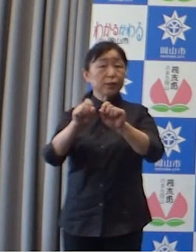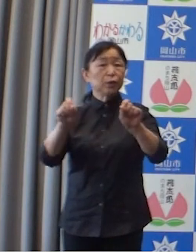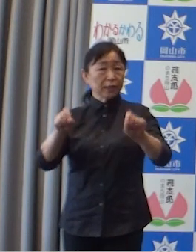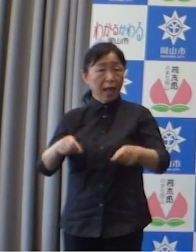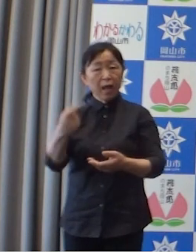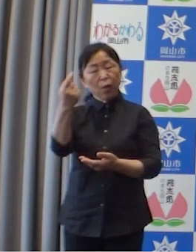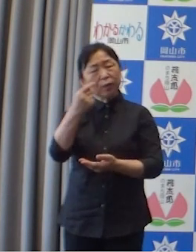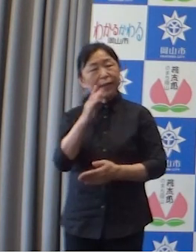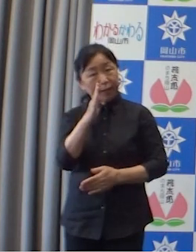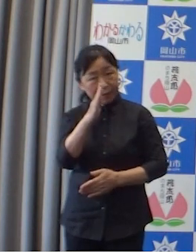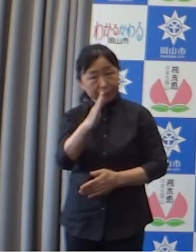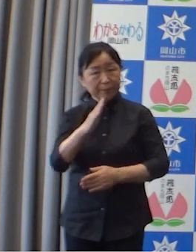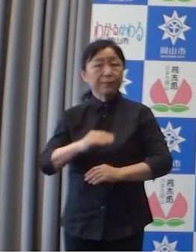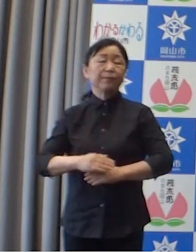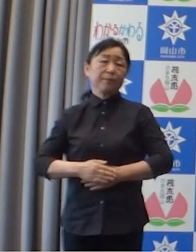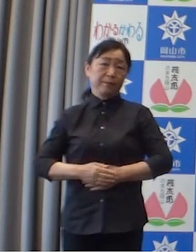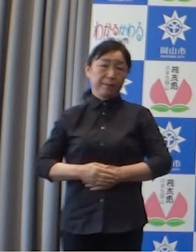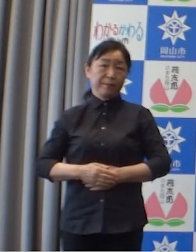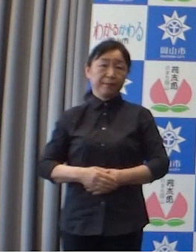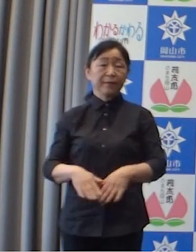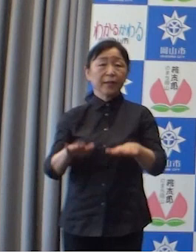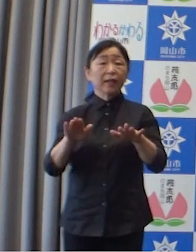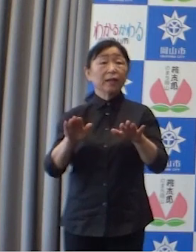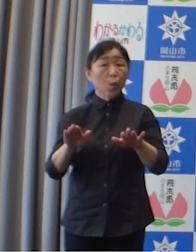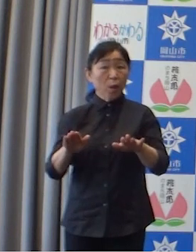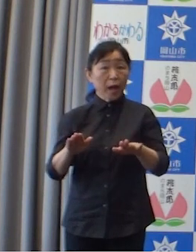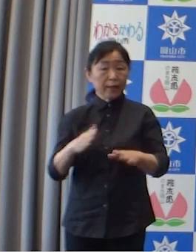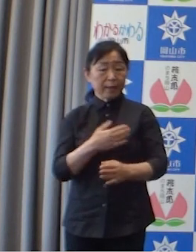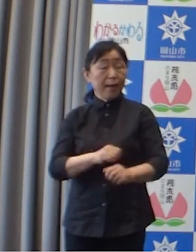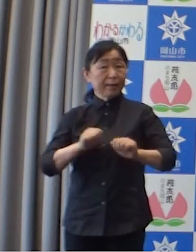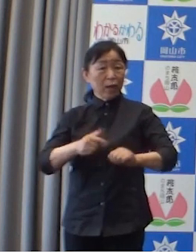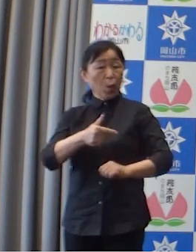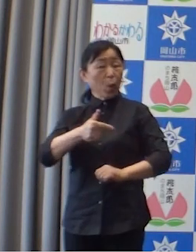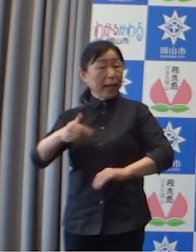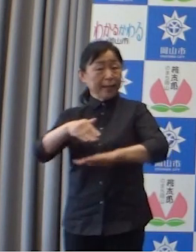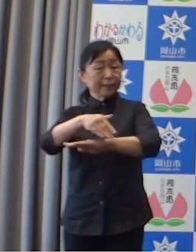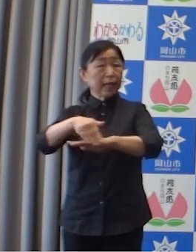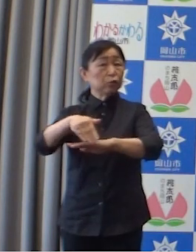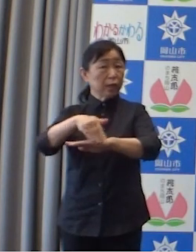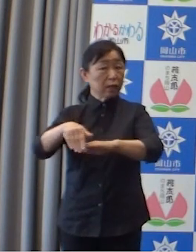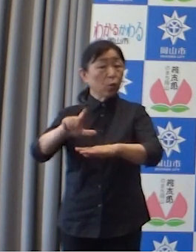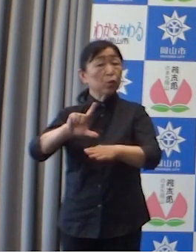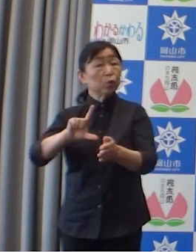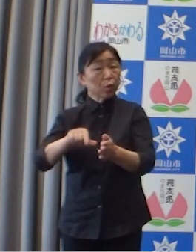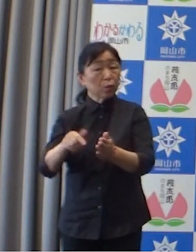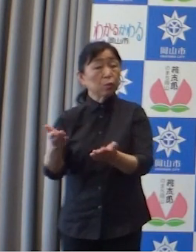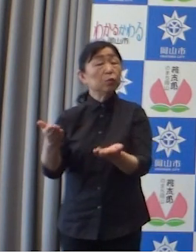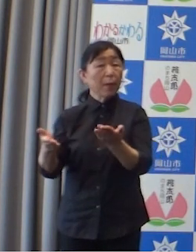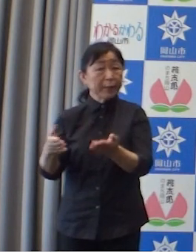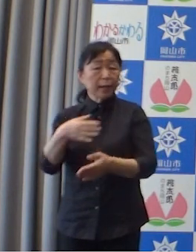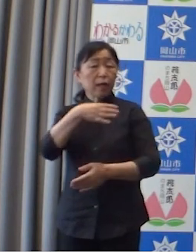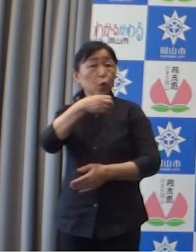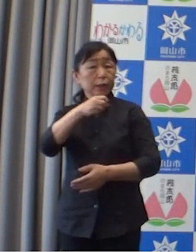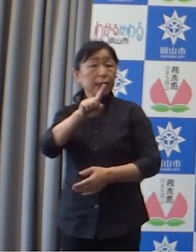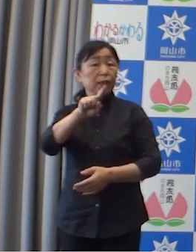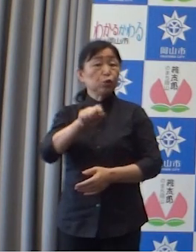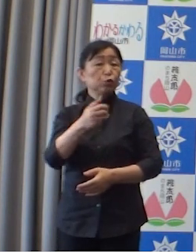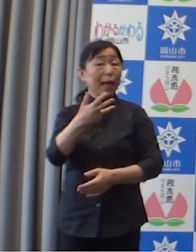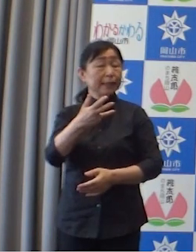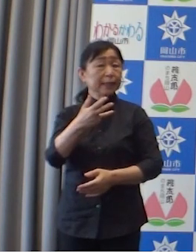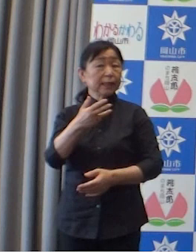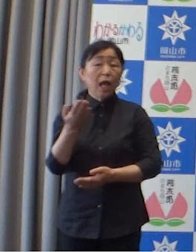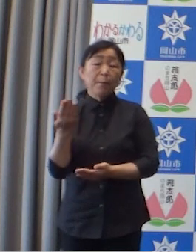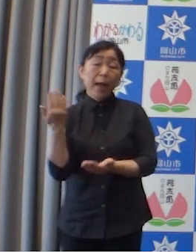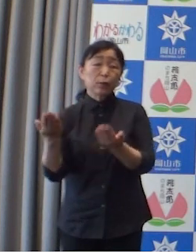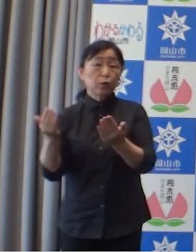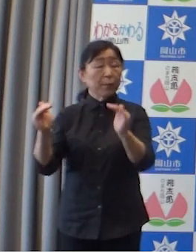教えてください。今回健康大作戦の時に比べて対象年齢を18歳まで引き下